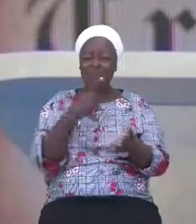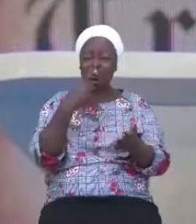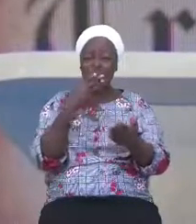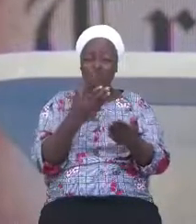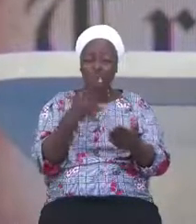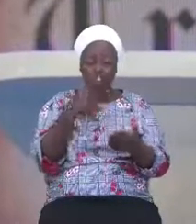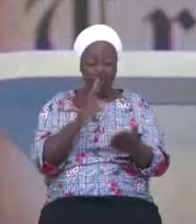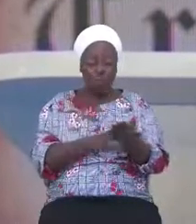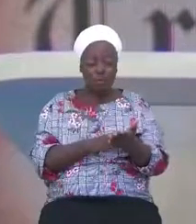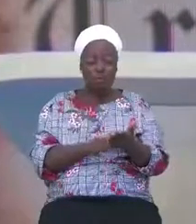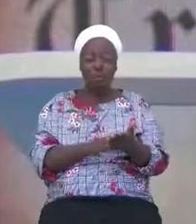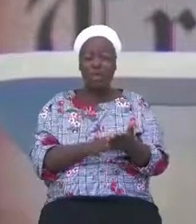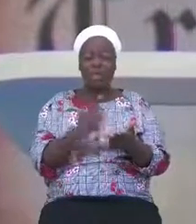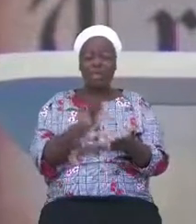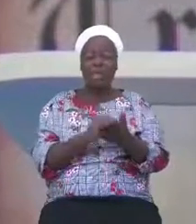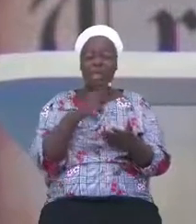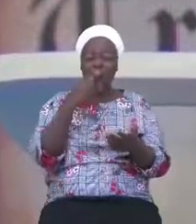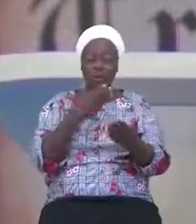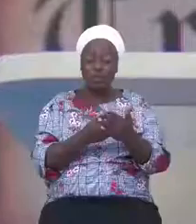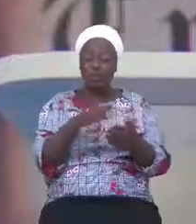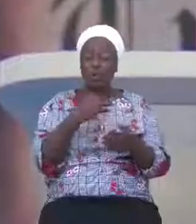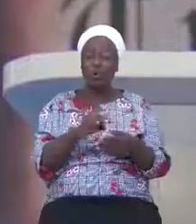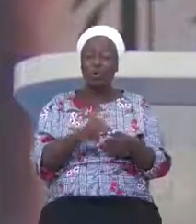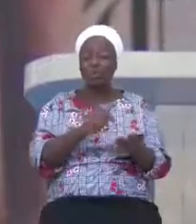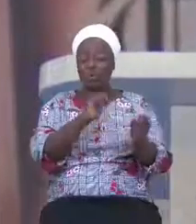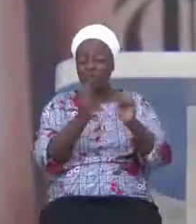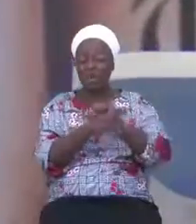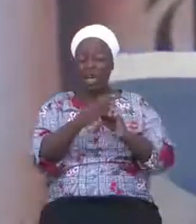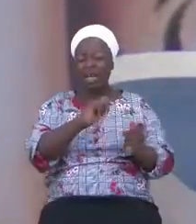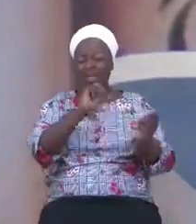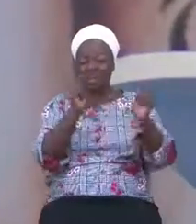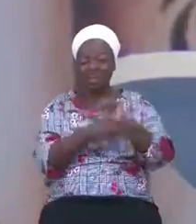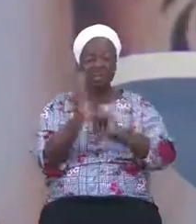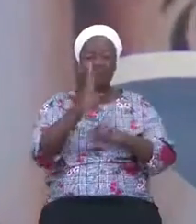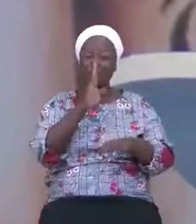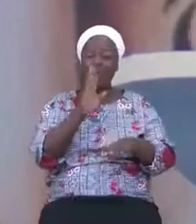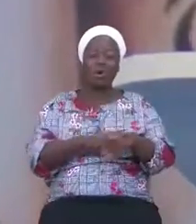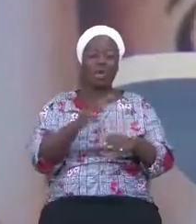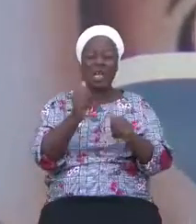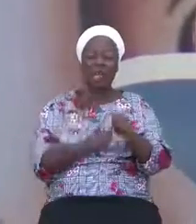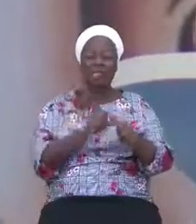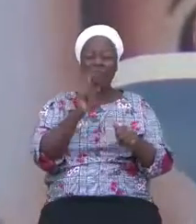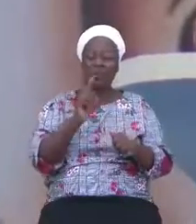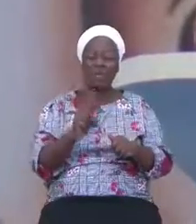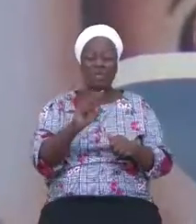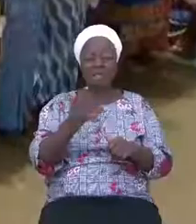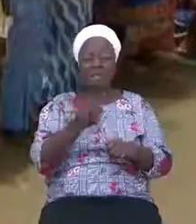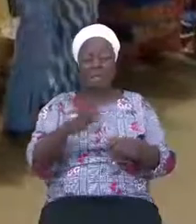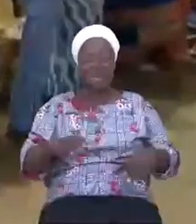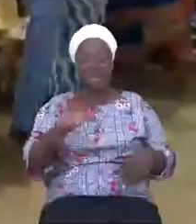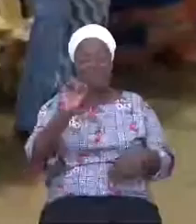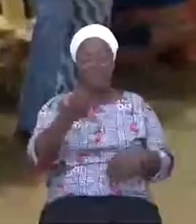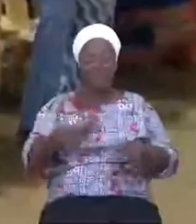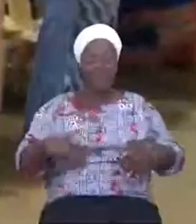transformation, cette évidence de transfiguration sera dans chaque vie au nom de